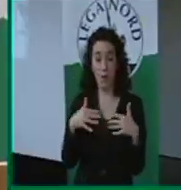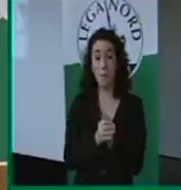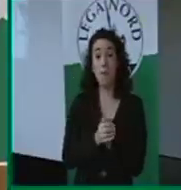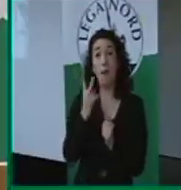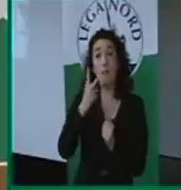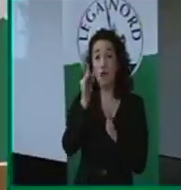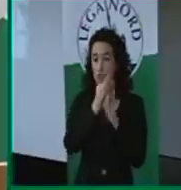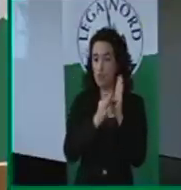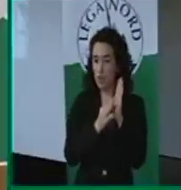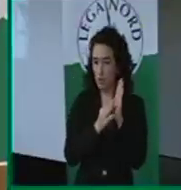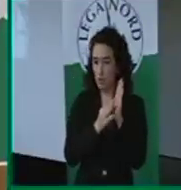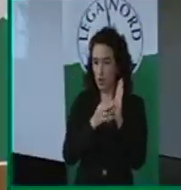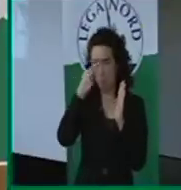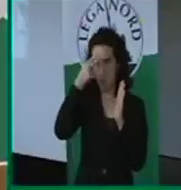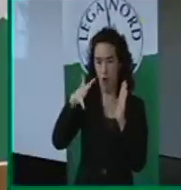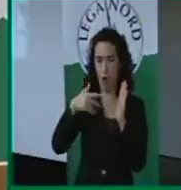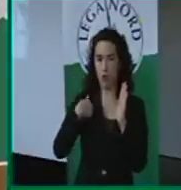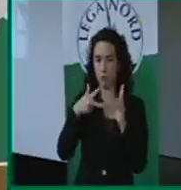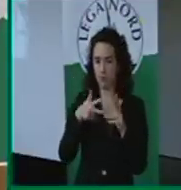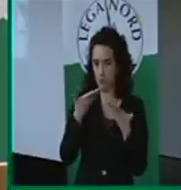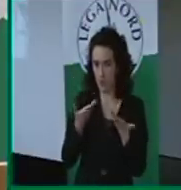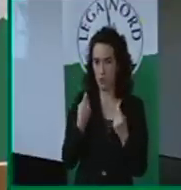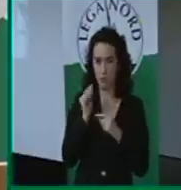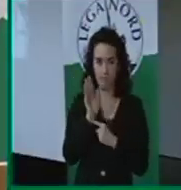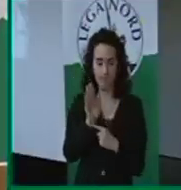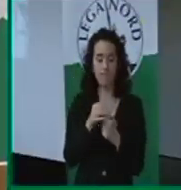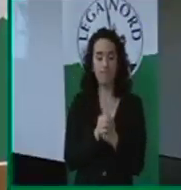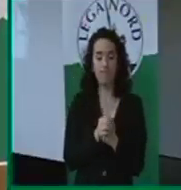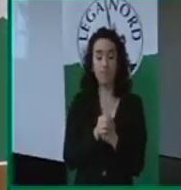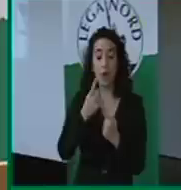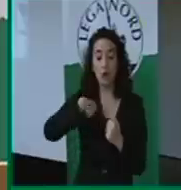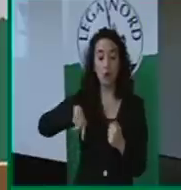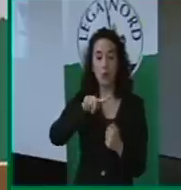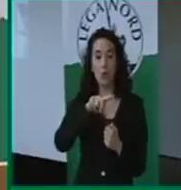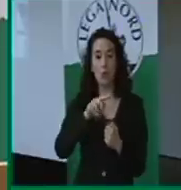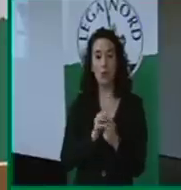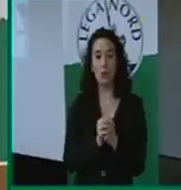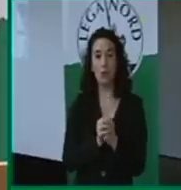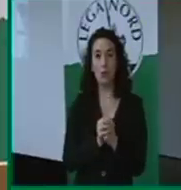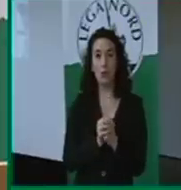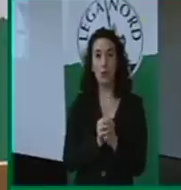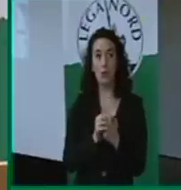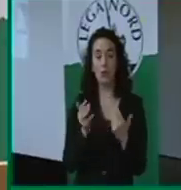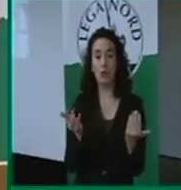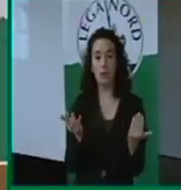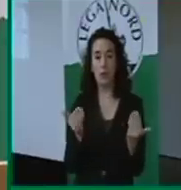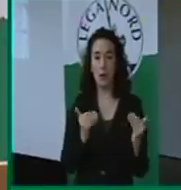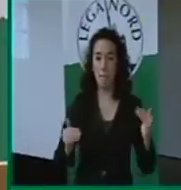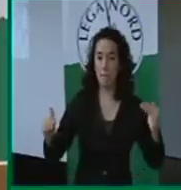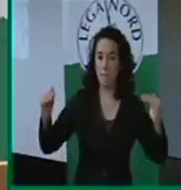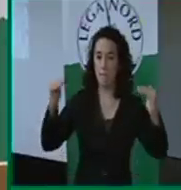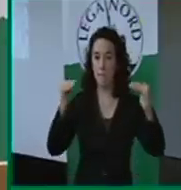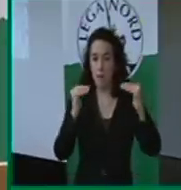memoria ma non sbaglio di tanto prima di tutto noi siamo entrati nella parità con un